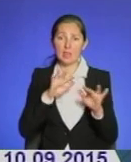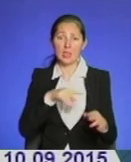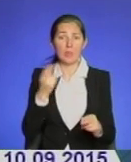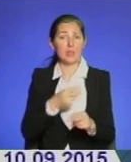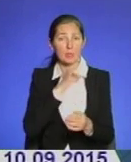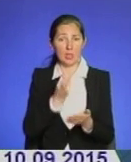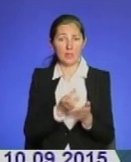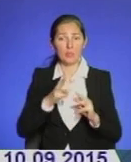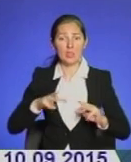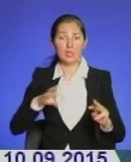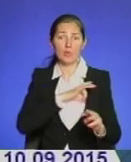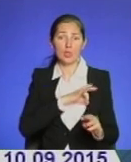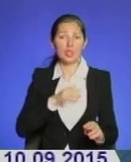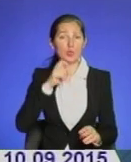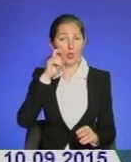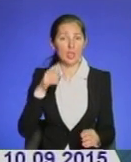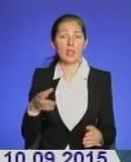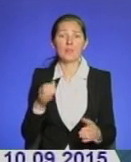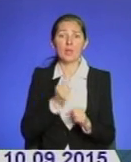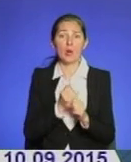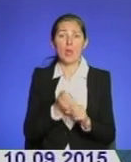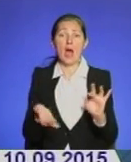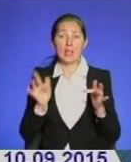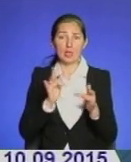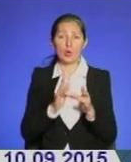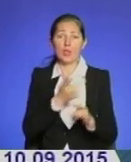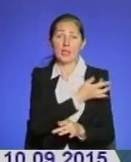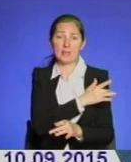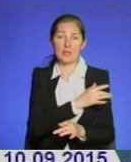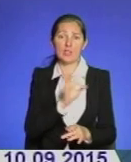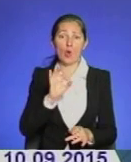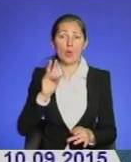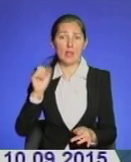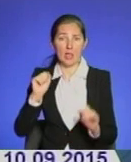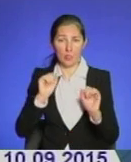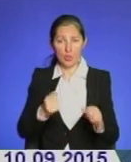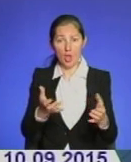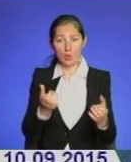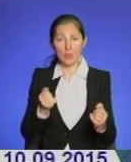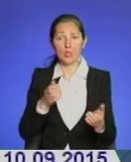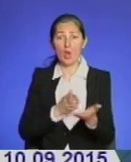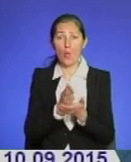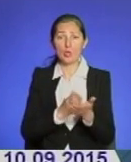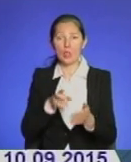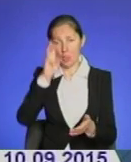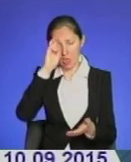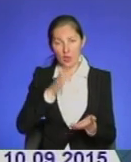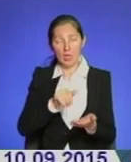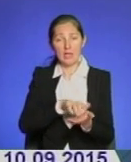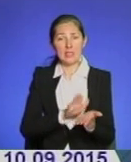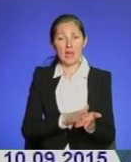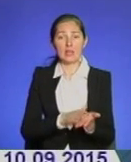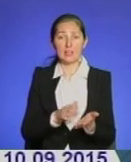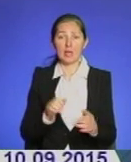Міністерство юстиції України запроваджує електронні сервіси онлайн. Можна отримати послуги державної реєстрації прав, актів цивільного стану,